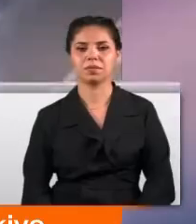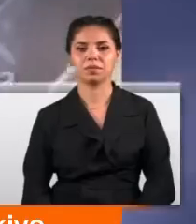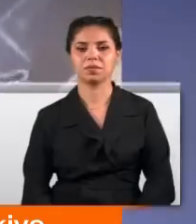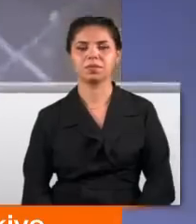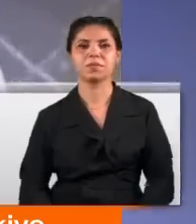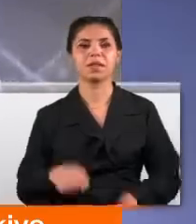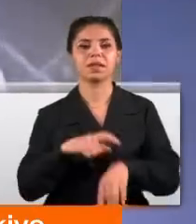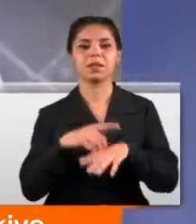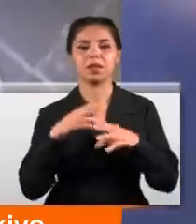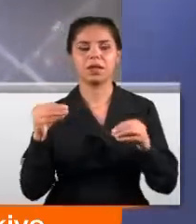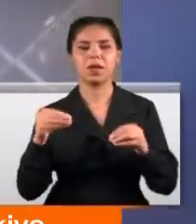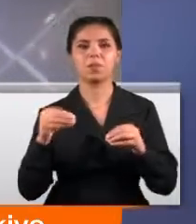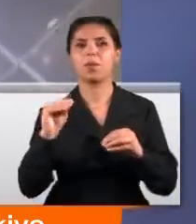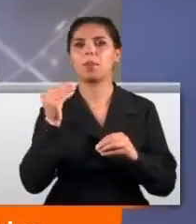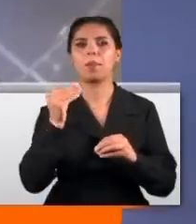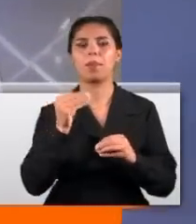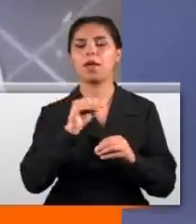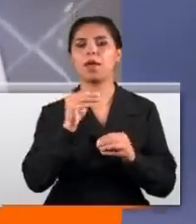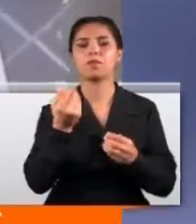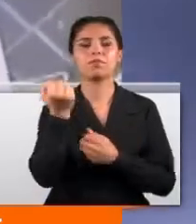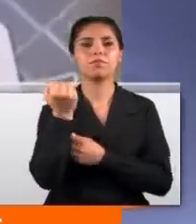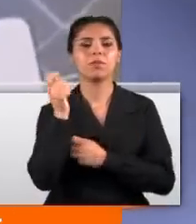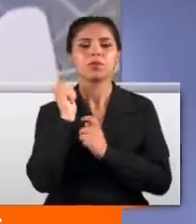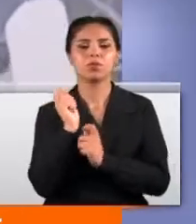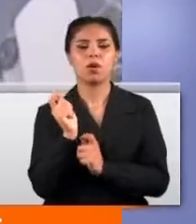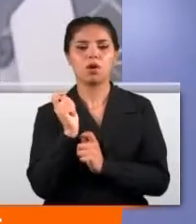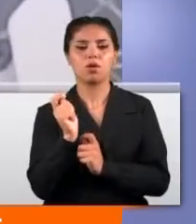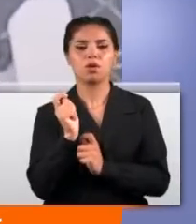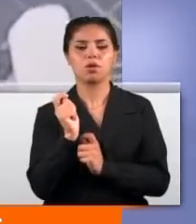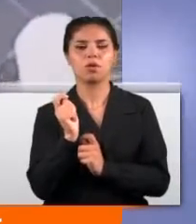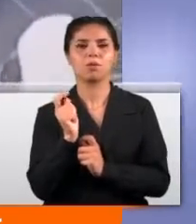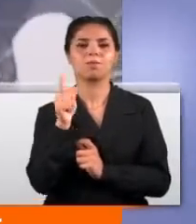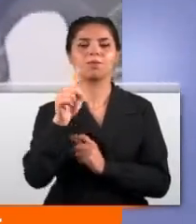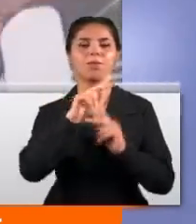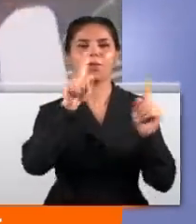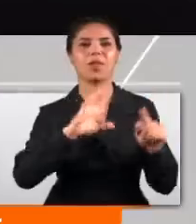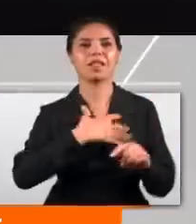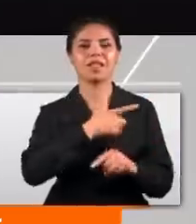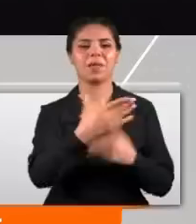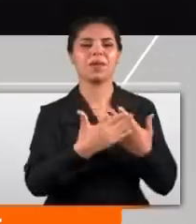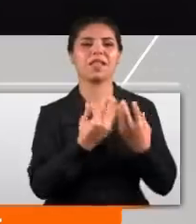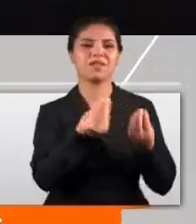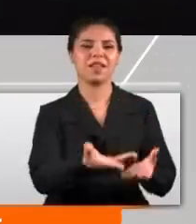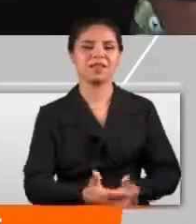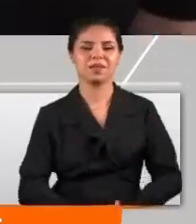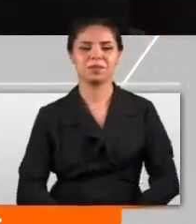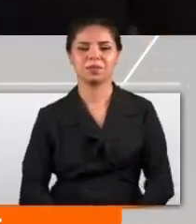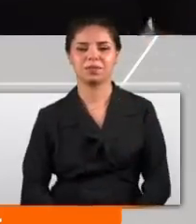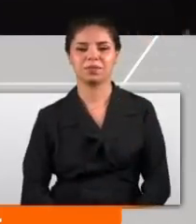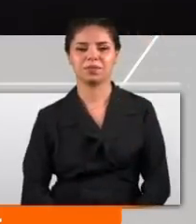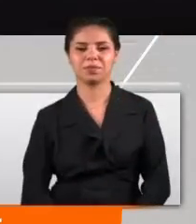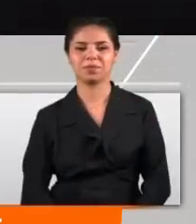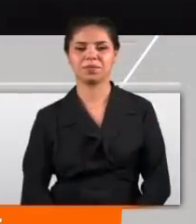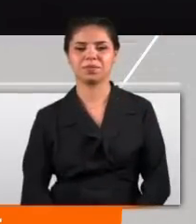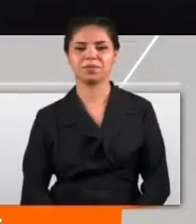Zaman ilerledikçe kucağındaki çocuğu taşımada güçlük çekti. O noktada devreye esnaf girdi. Seccademiz vardı. Dükkanın bir yerine